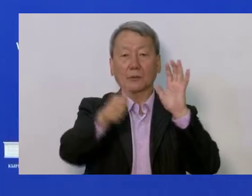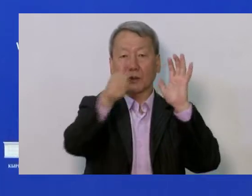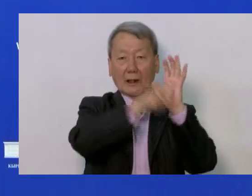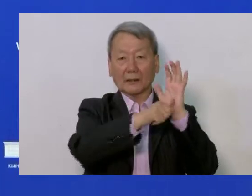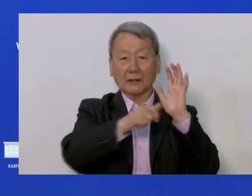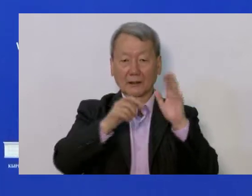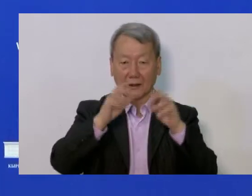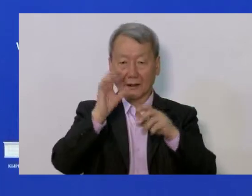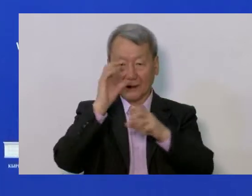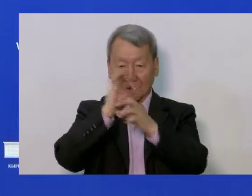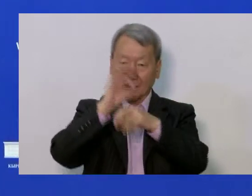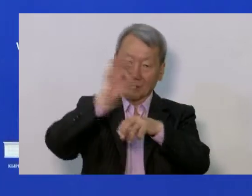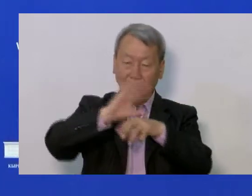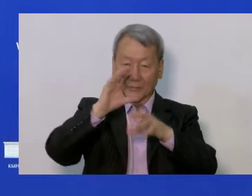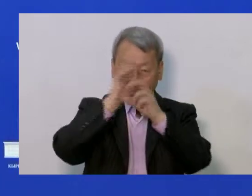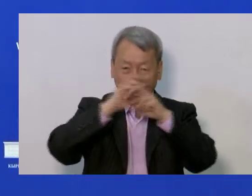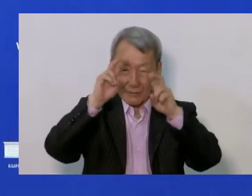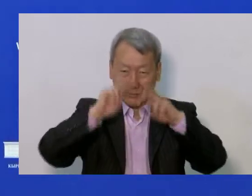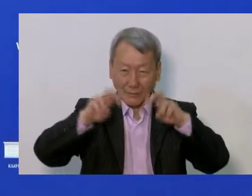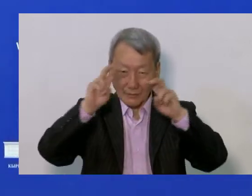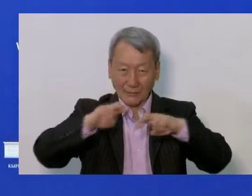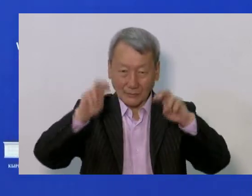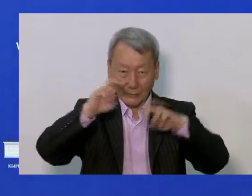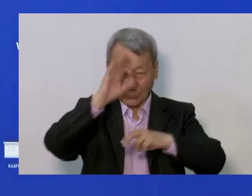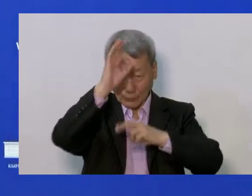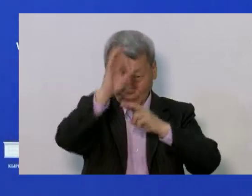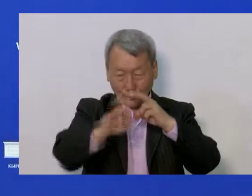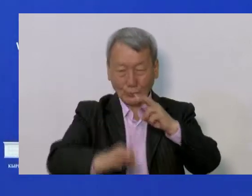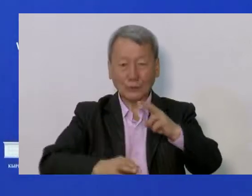2866 лабораториялык анализ жүргүзүлдү.